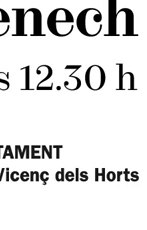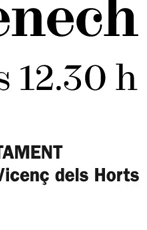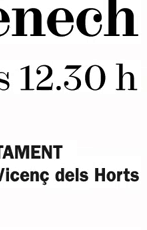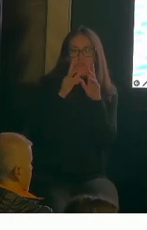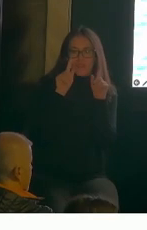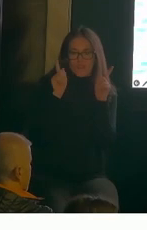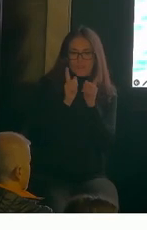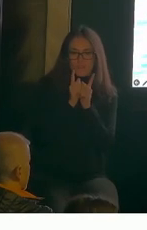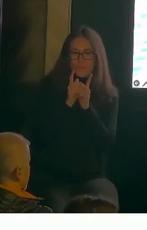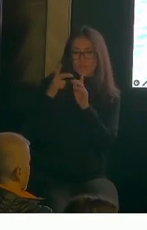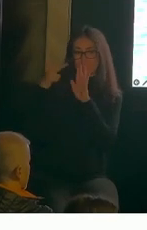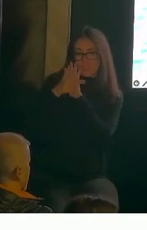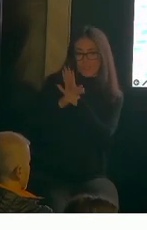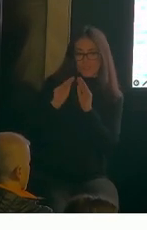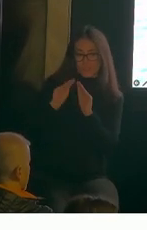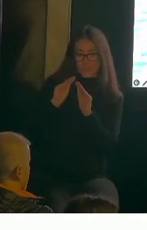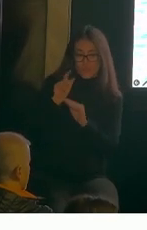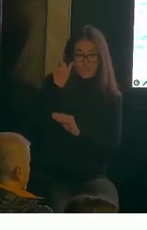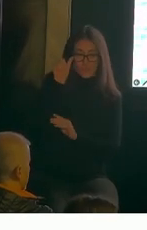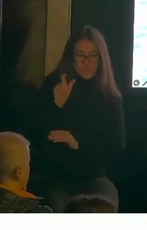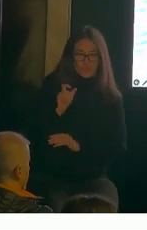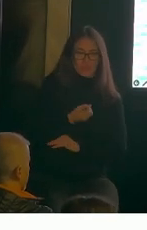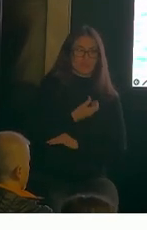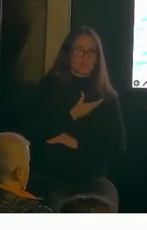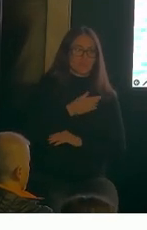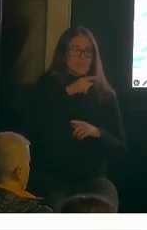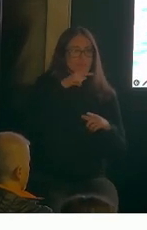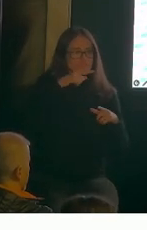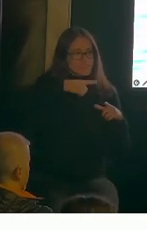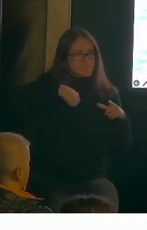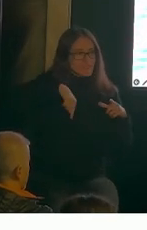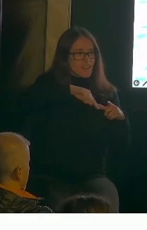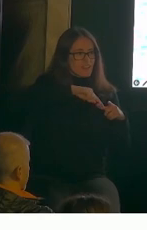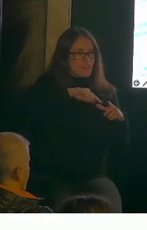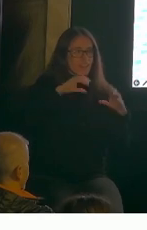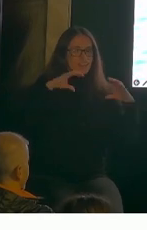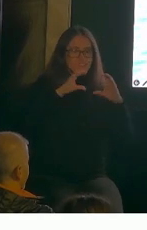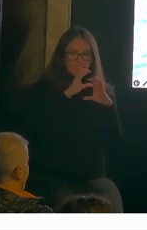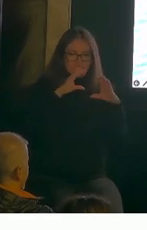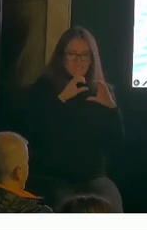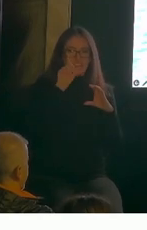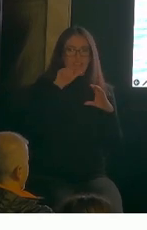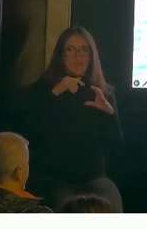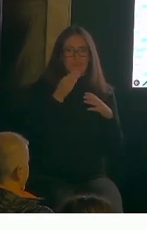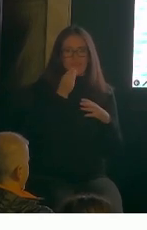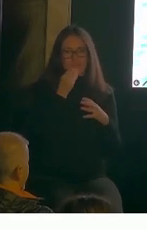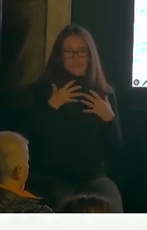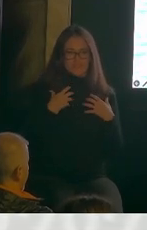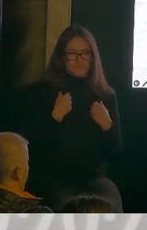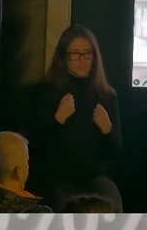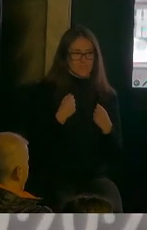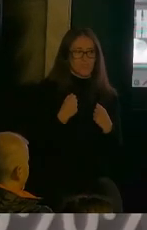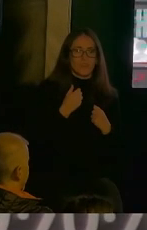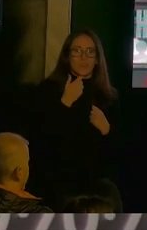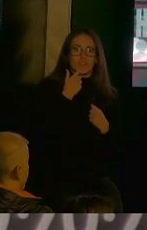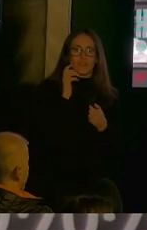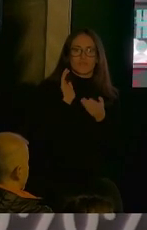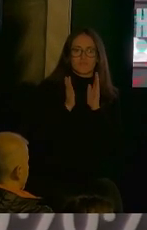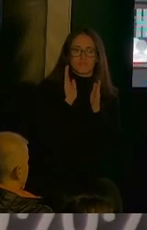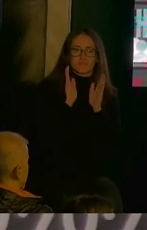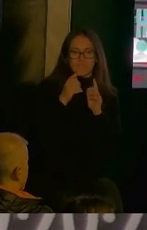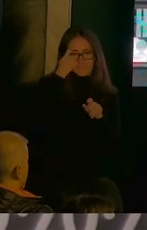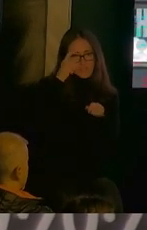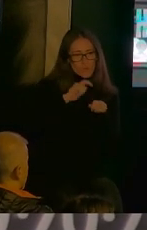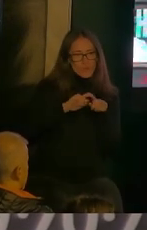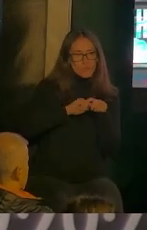bé. Paula Domènech és una apassionada de la pastisseria, de la ciència i de la nutrició. D'una banda, és formada en psicologia